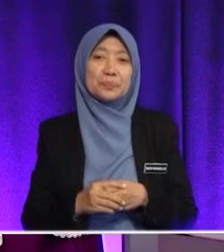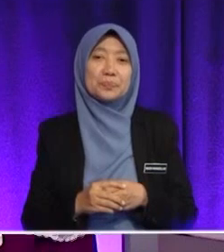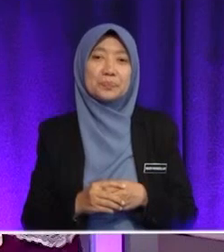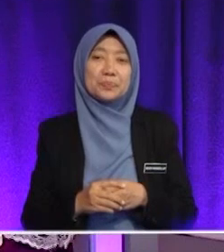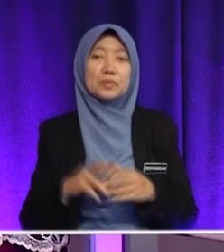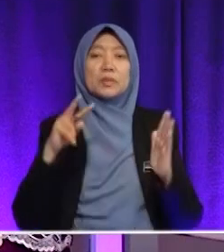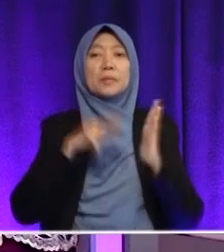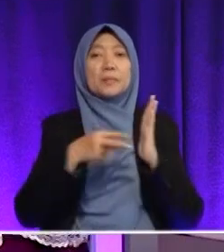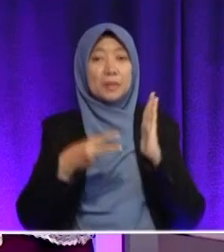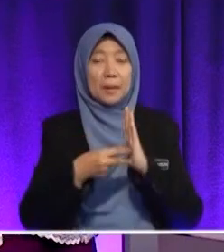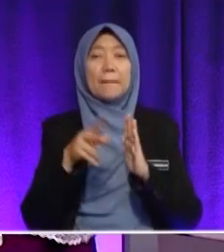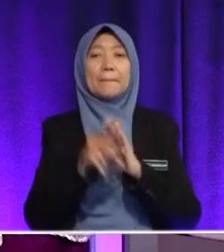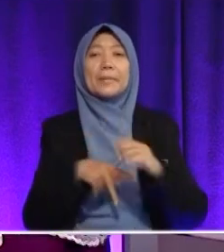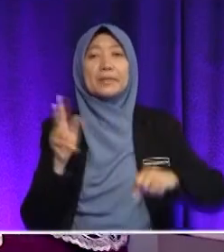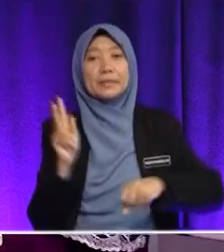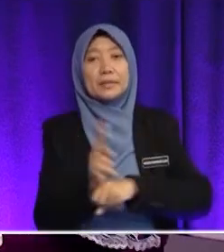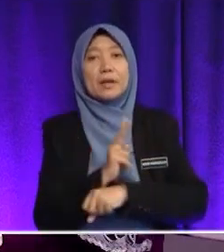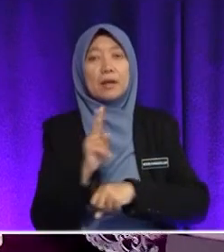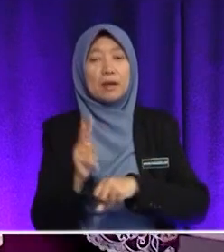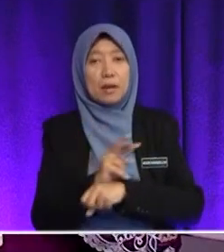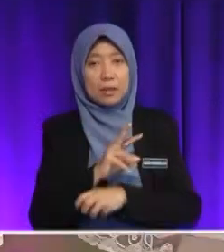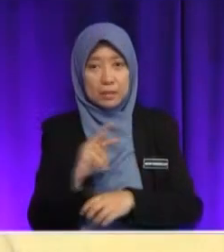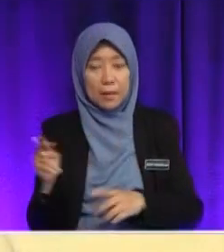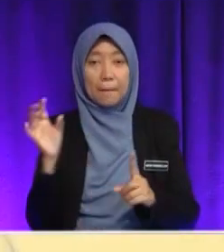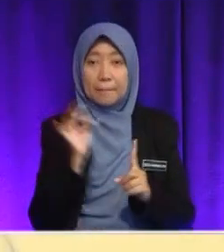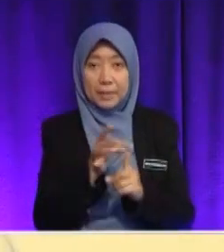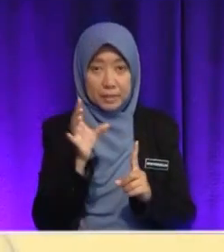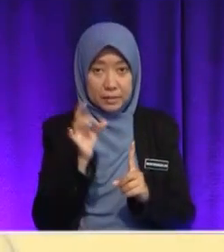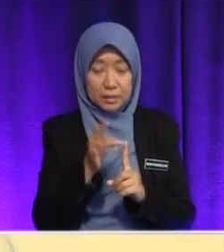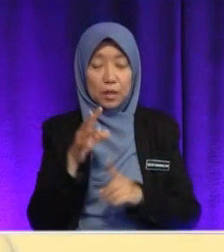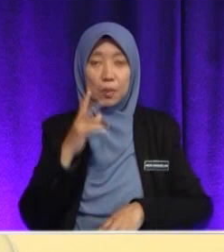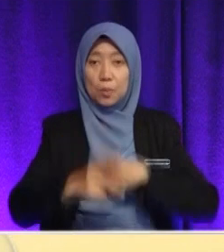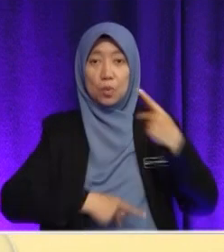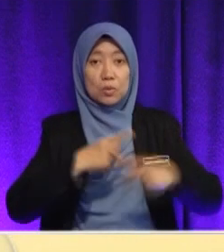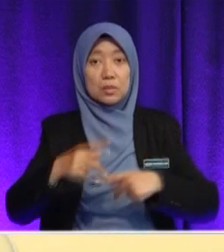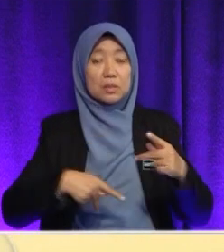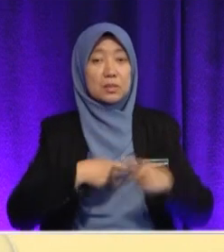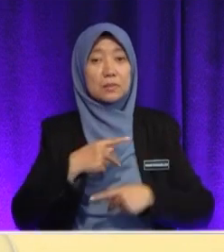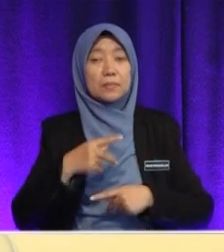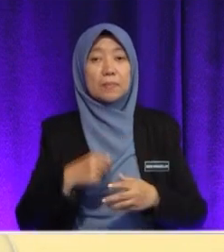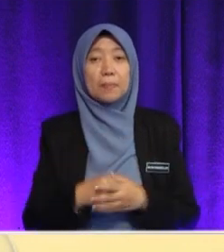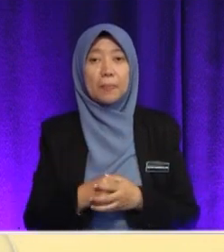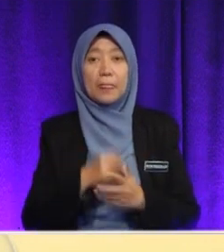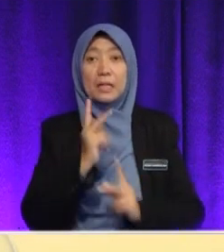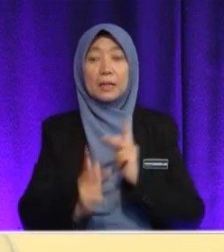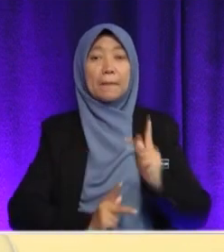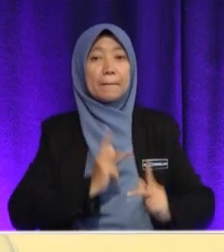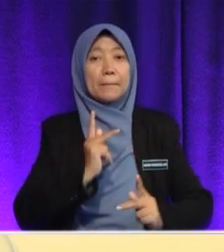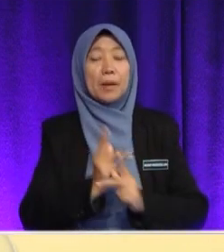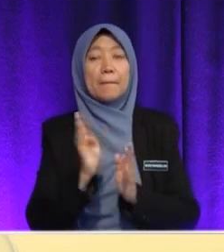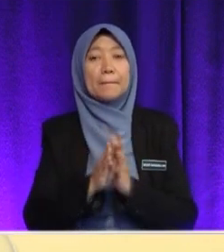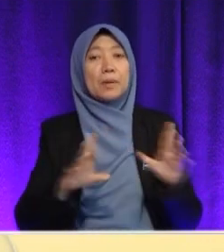definisi pengaratan ilah pengamatan besi ialah proses kimia yang berlaku apabila